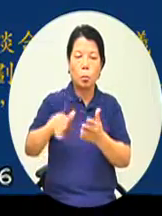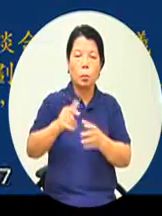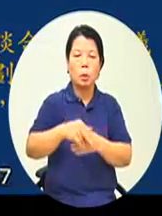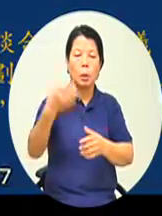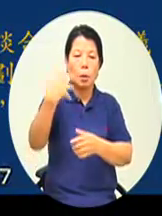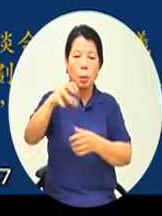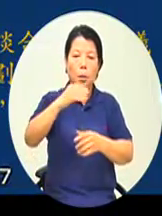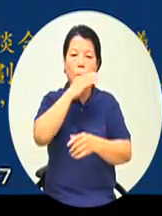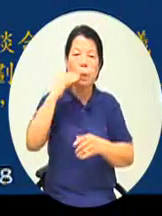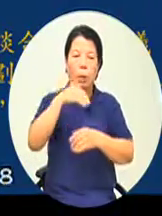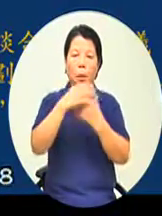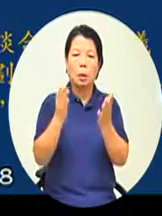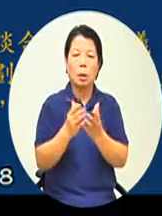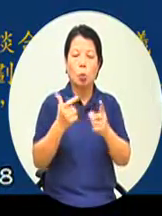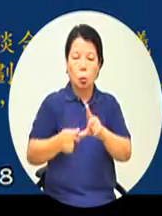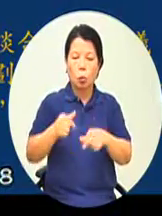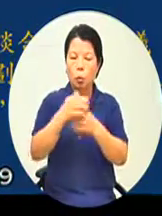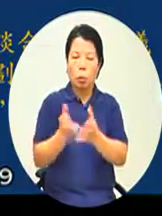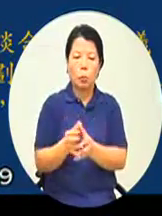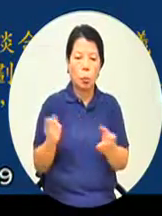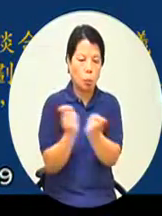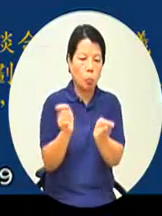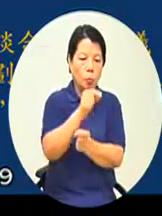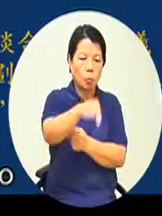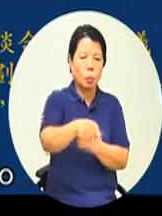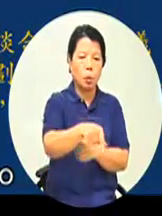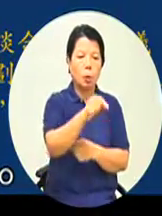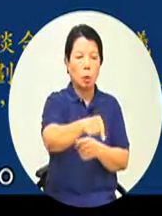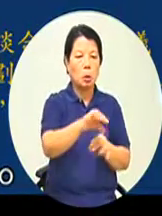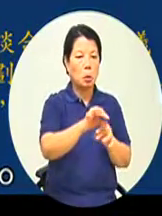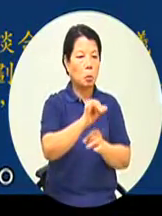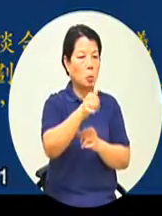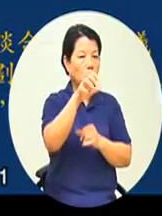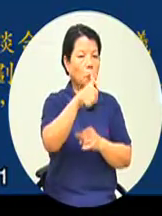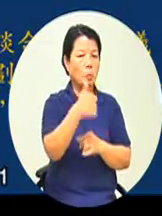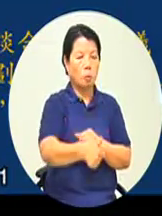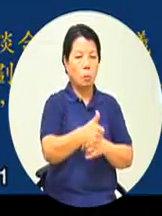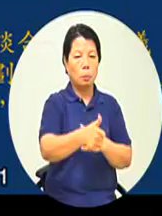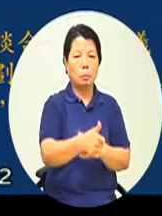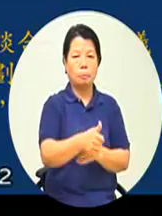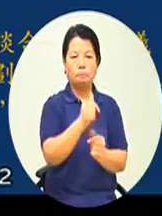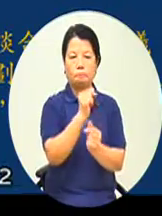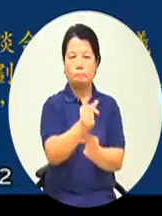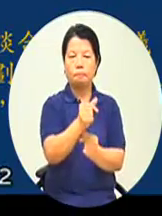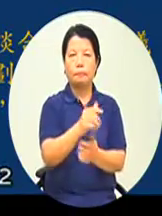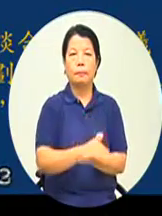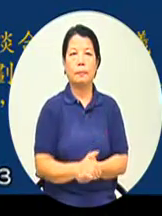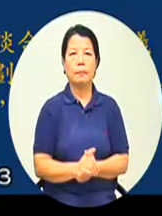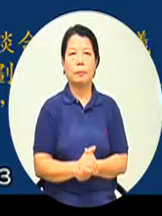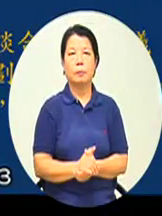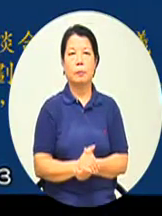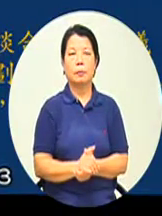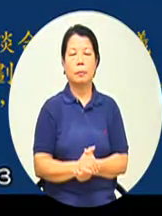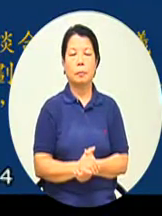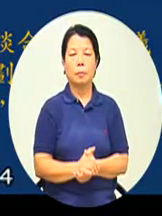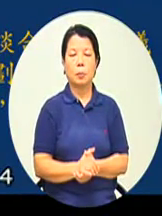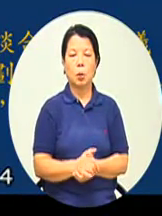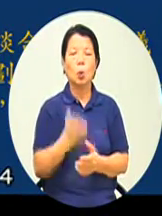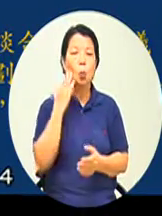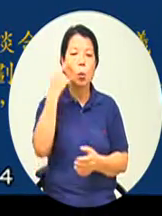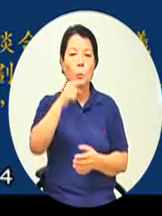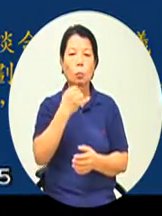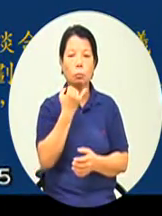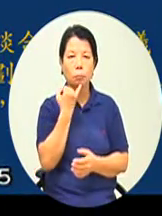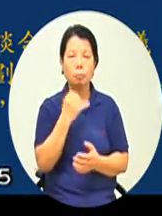这个都在这个附近，其实是一个相当优质的一个地点，找不出这么好的一个地点来了。所以我们如果可